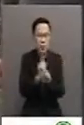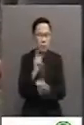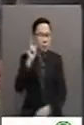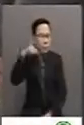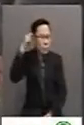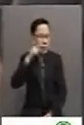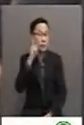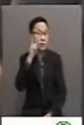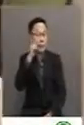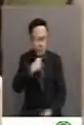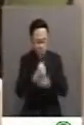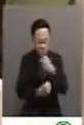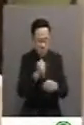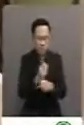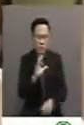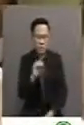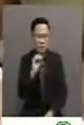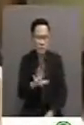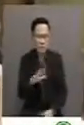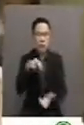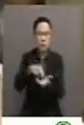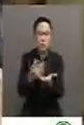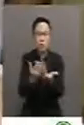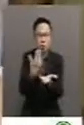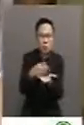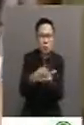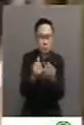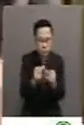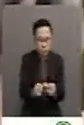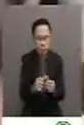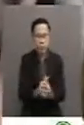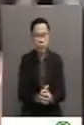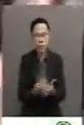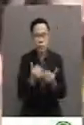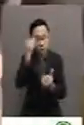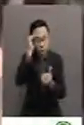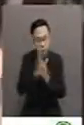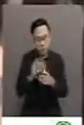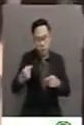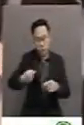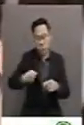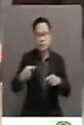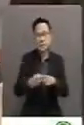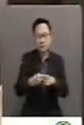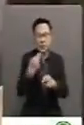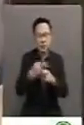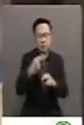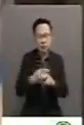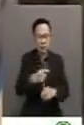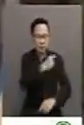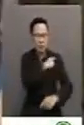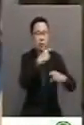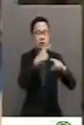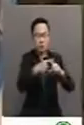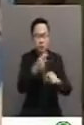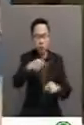ลักษณ์ภูมิศักดิ์อายุ55ปียืนรอให้การกับเจ้าหน้าที่ส่วนตำรวจที่ถูกยิงได้รับบาดเจ็บทราบชื่อคือดาบตำรวจภูว